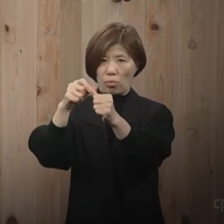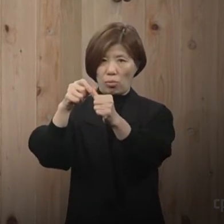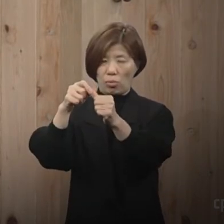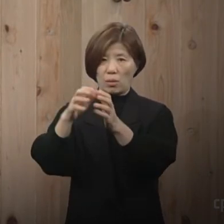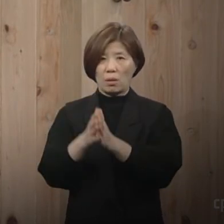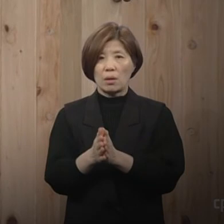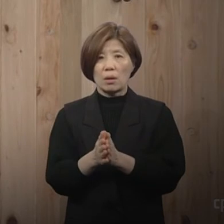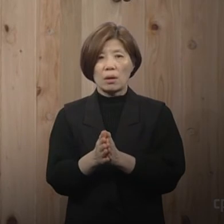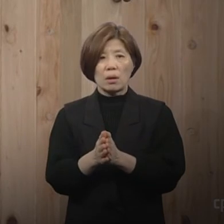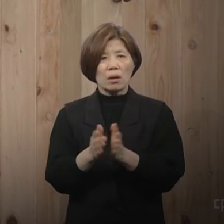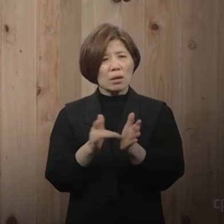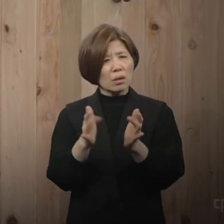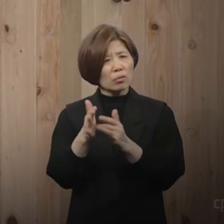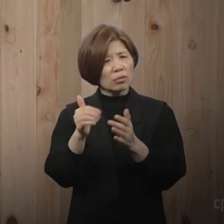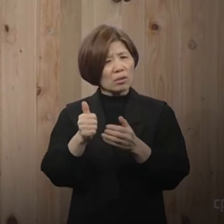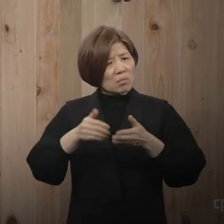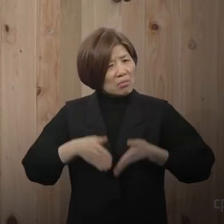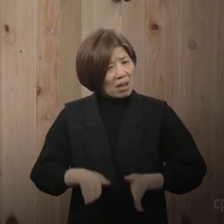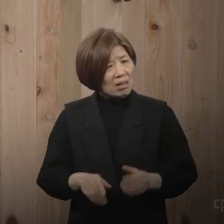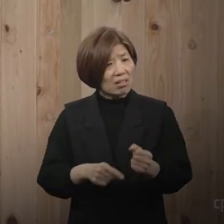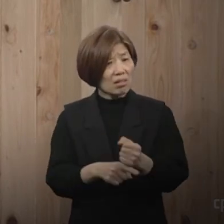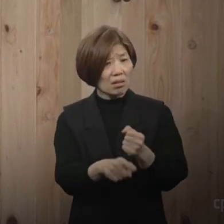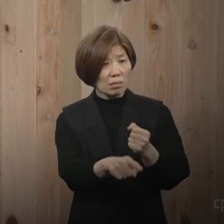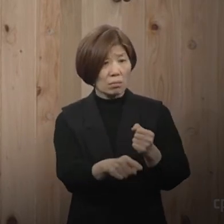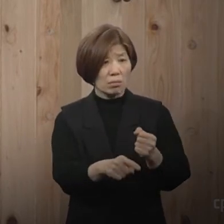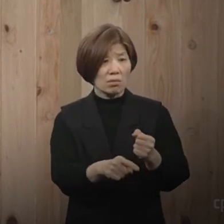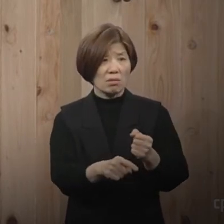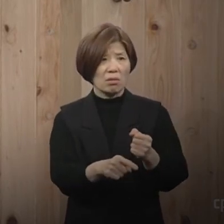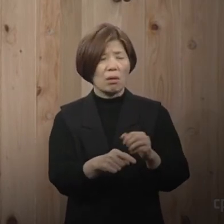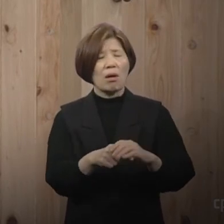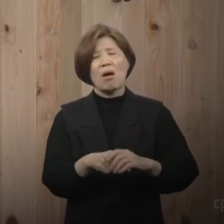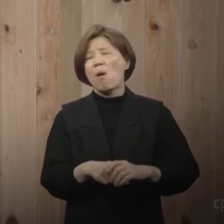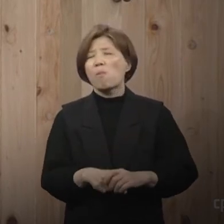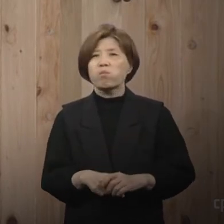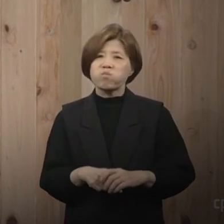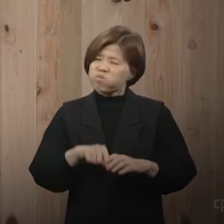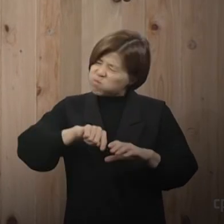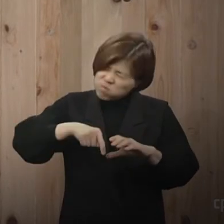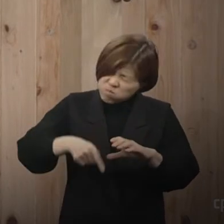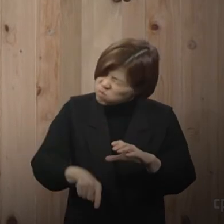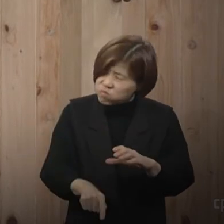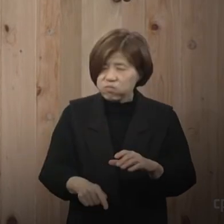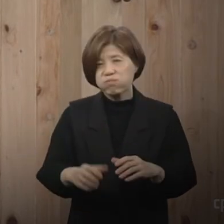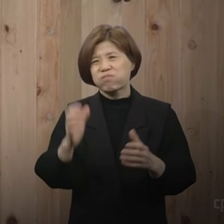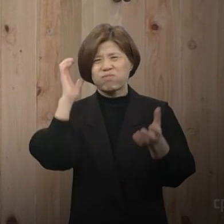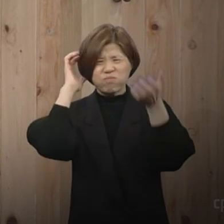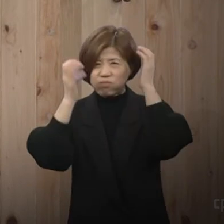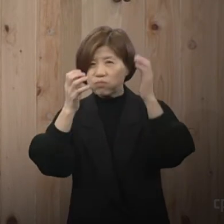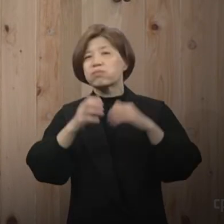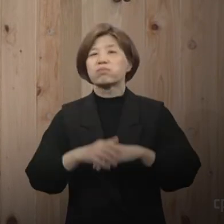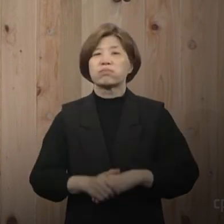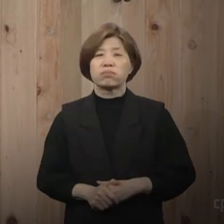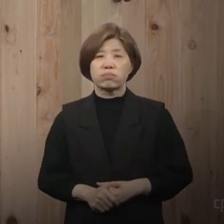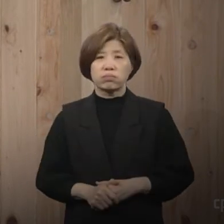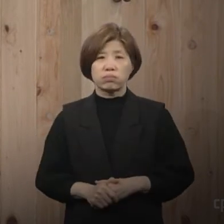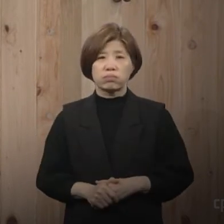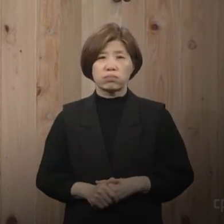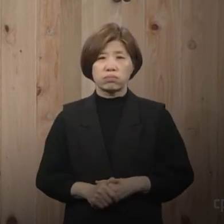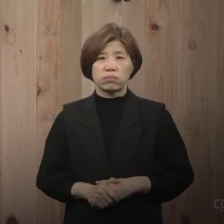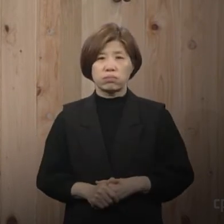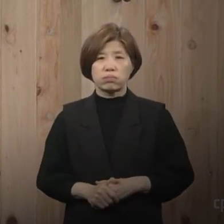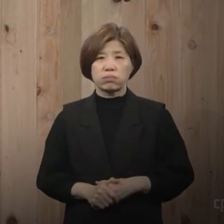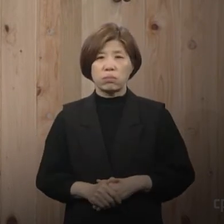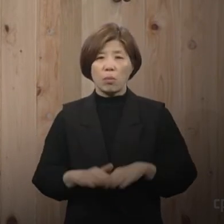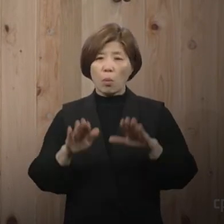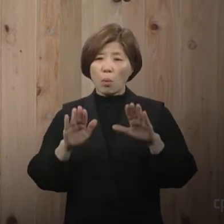예수님 탄생에 관한 의미를 진짜로 우리가 뭐 제대로 이야기하자면은 정말 심오하고 복잡해집니다.